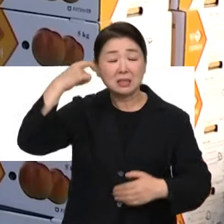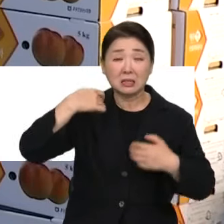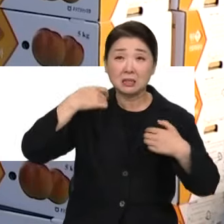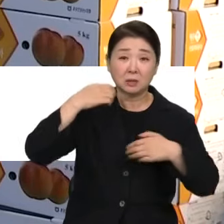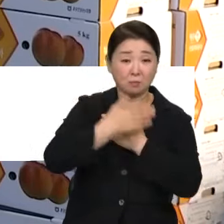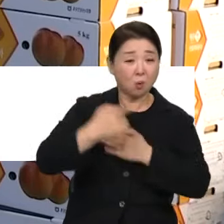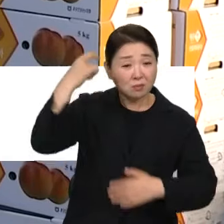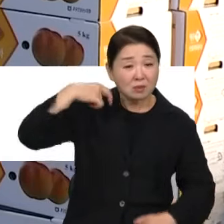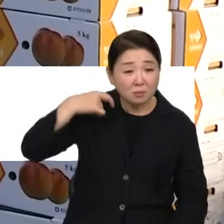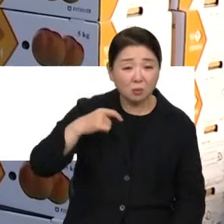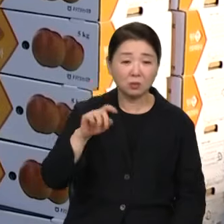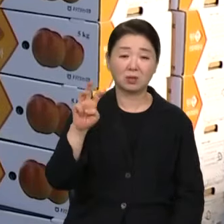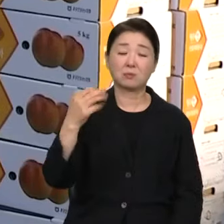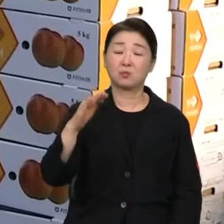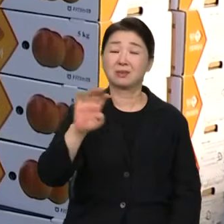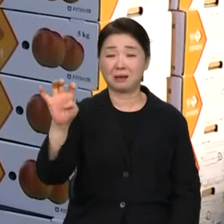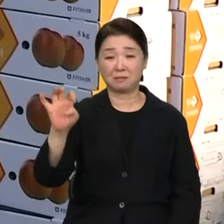Nam.